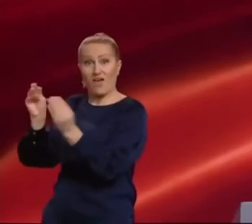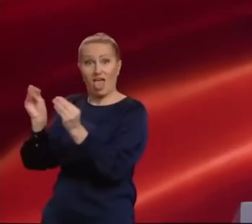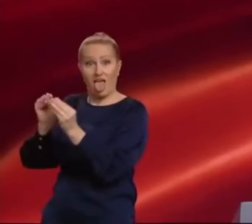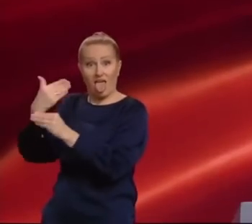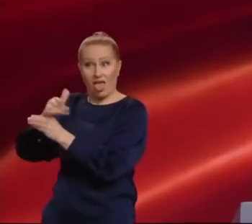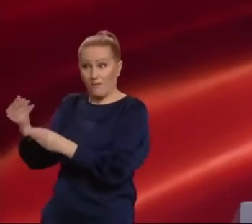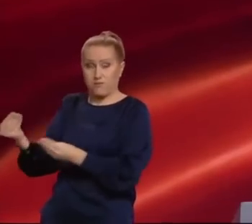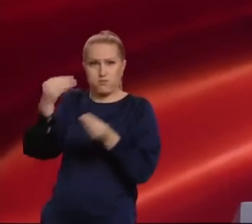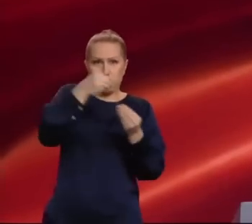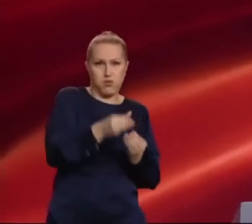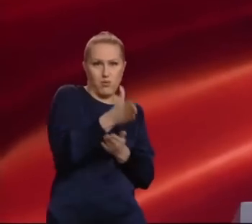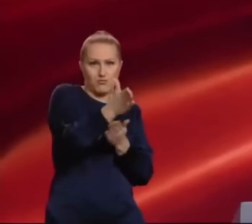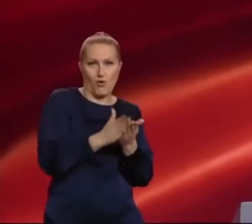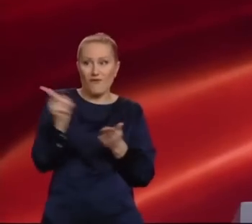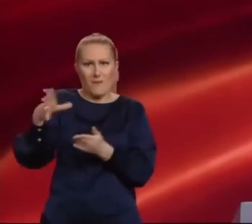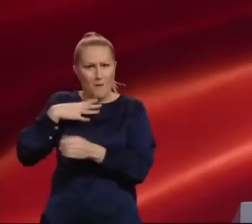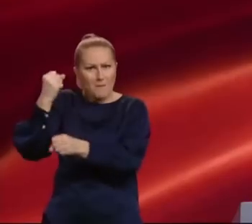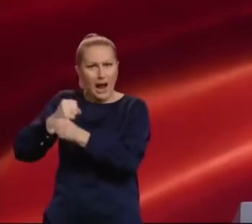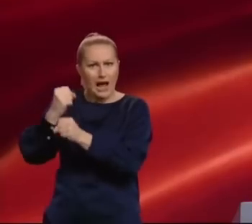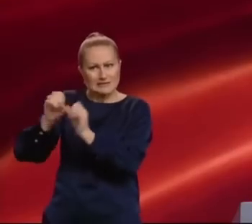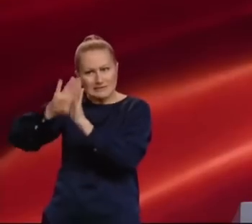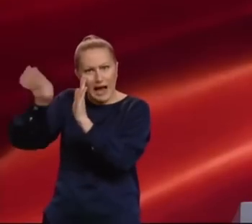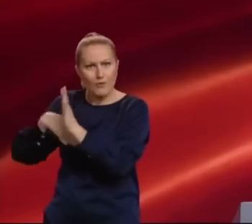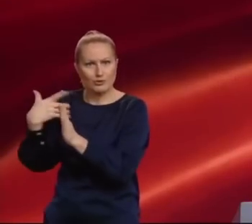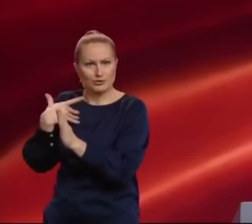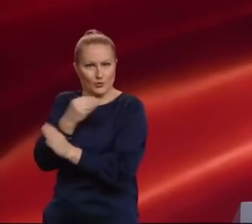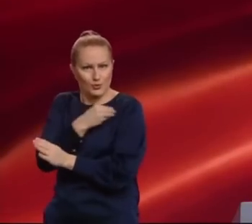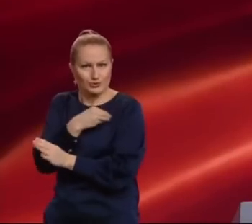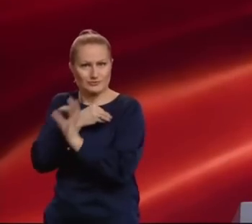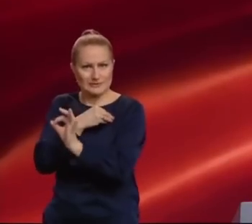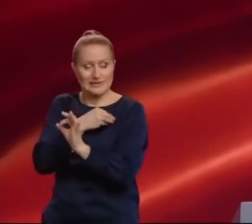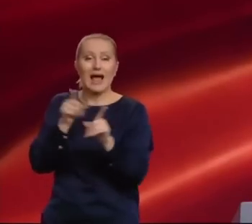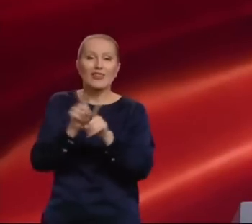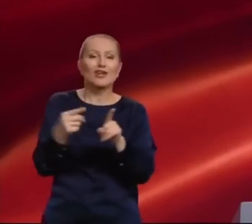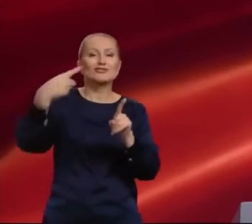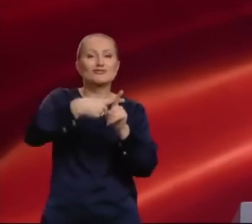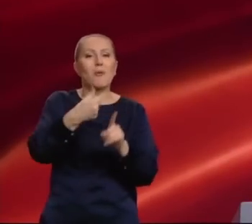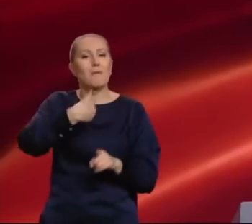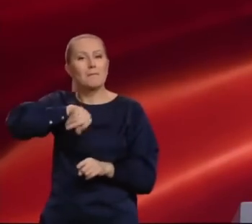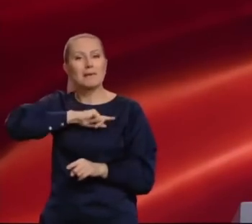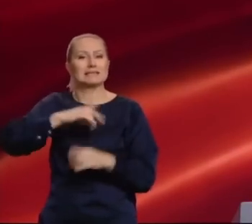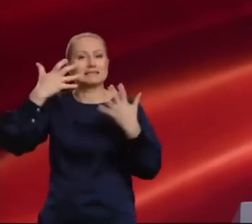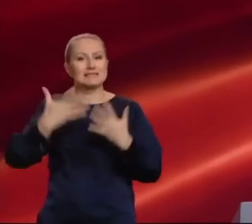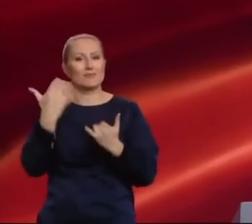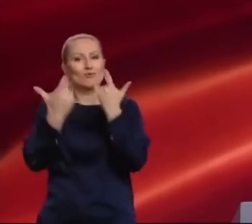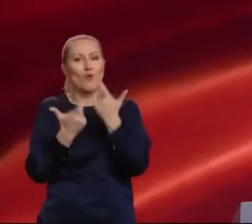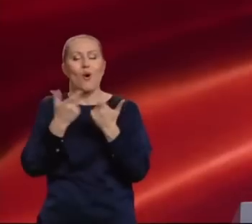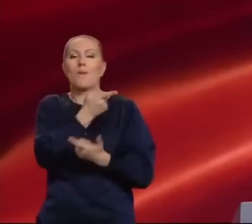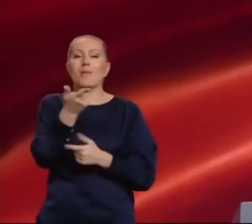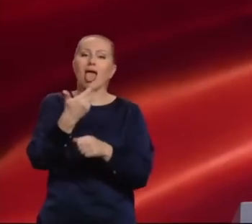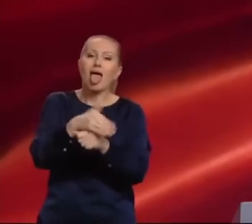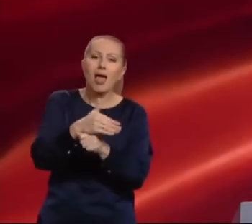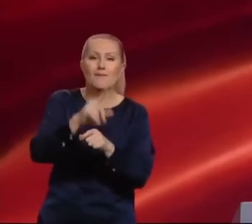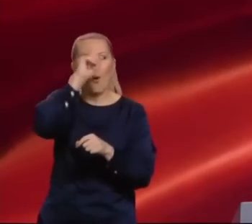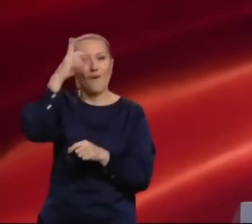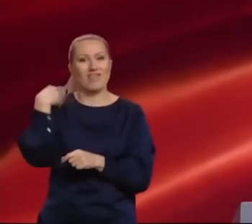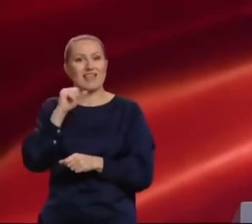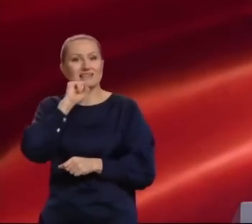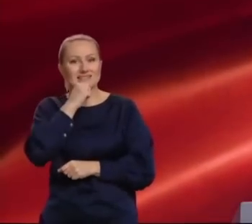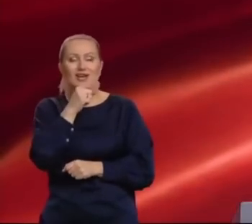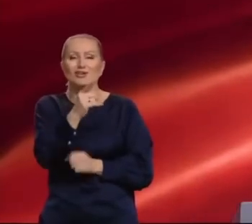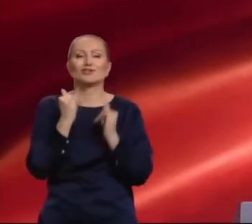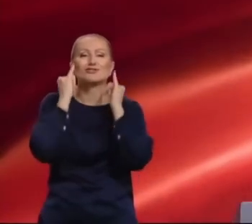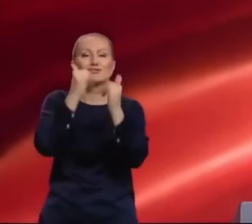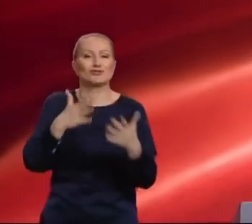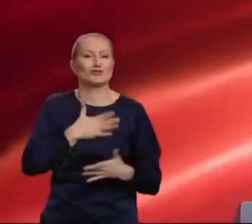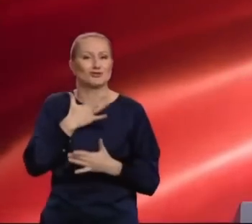pracował uczciwie na tą emeryturę. Poza tym, szanowni państwo, chcemy, siebie żeby pracował. Emerytura, żeby seniorzy czuli się po prostu